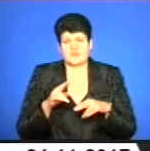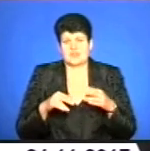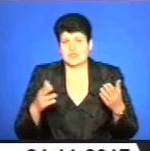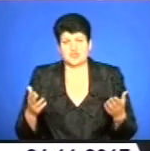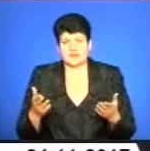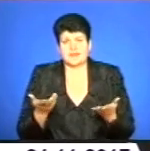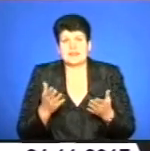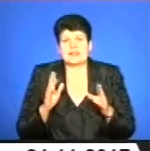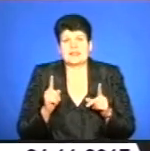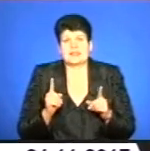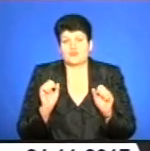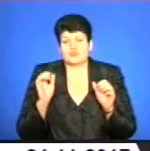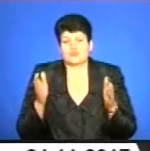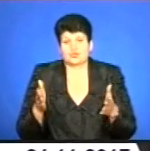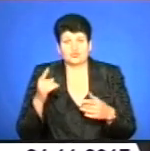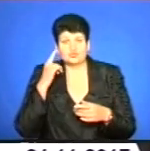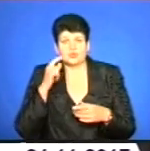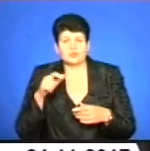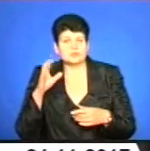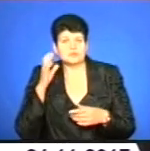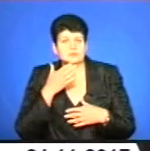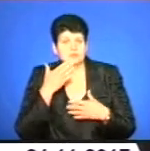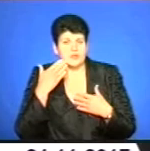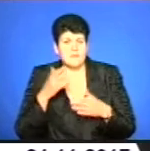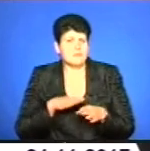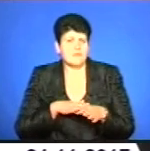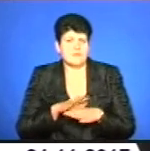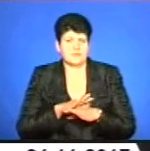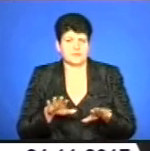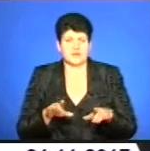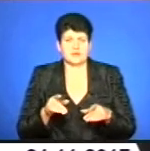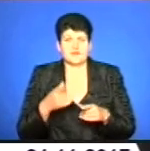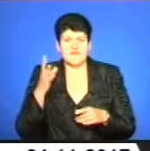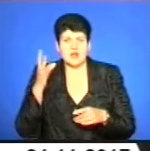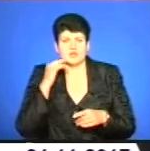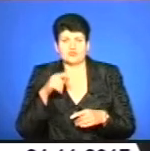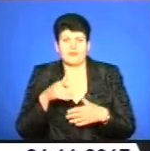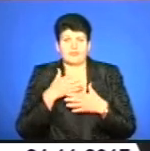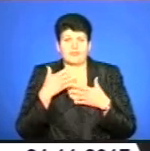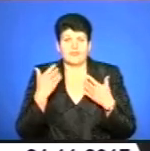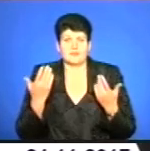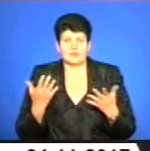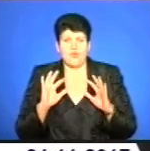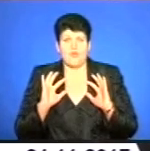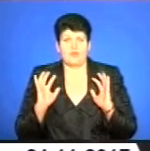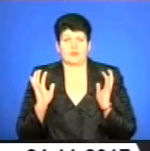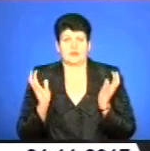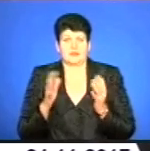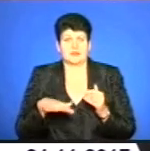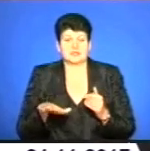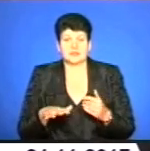будівничих, які можуть бути. До думки людей не прислухається абсолютно. Таке враження, що її для них не існує. Ось обгородили ділянку,